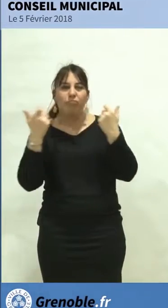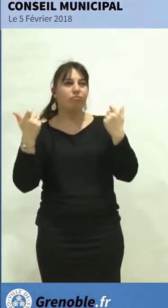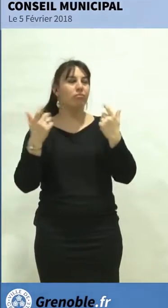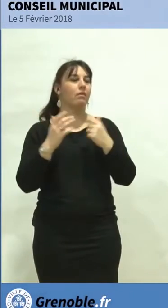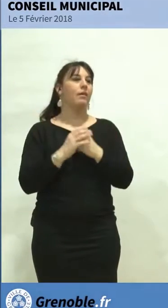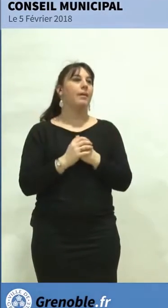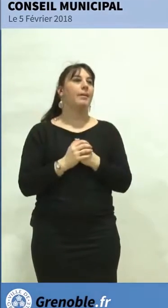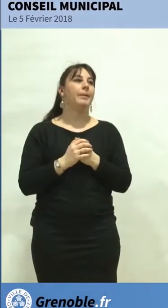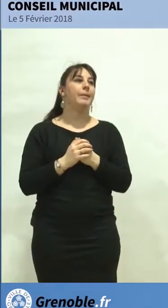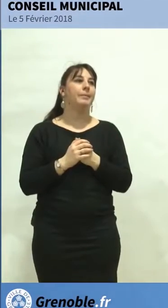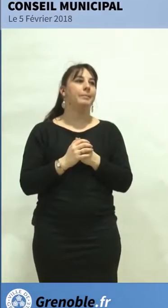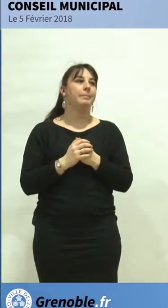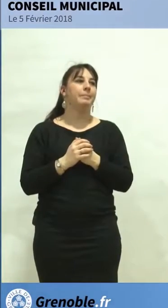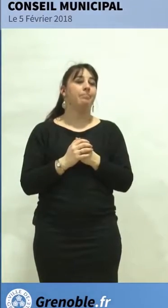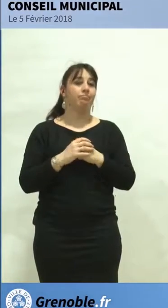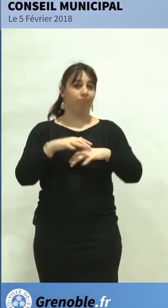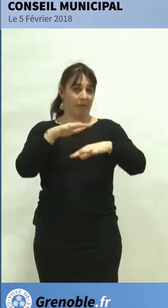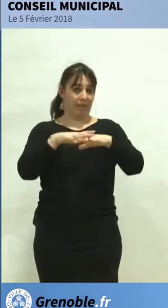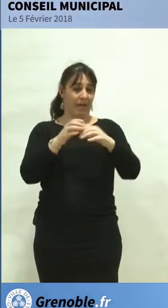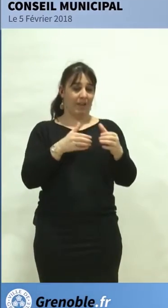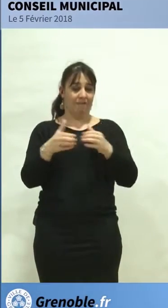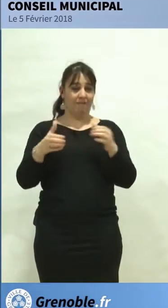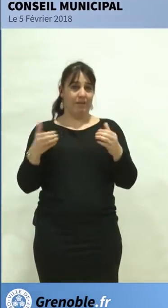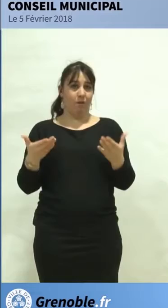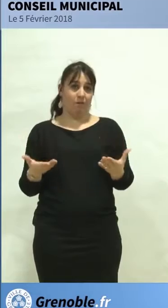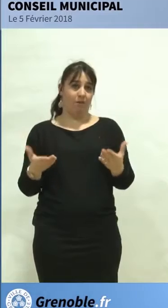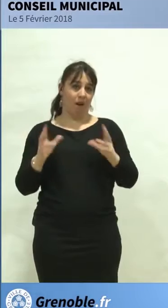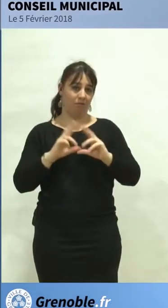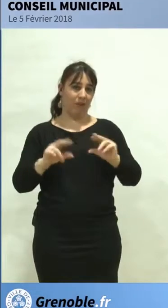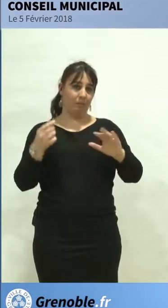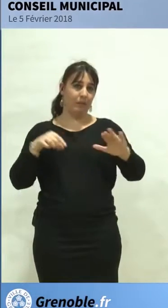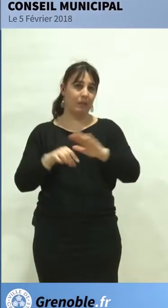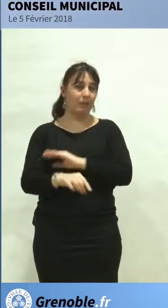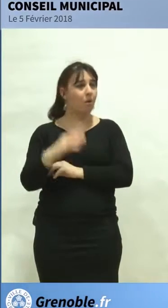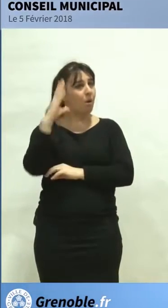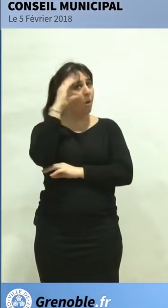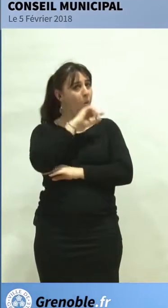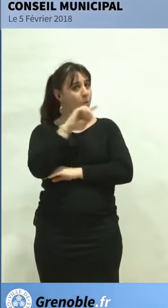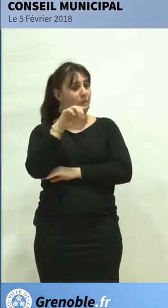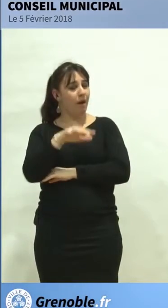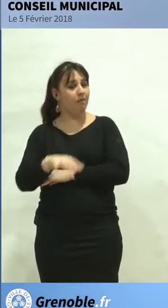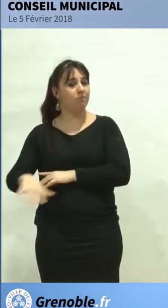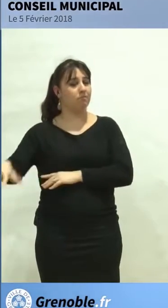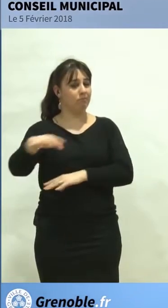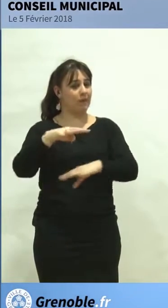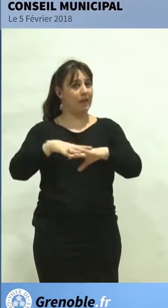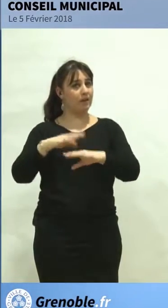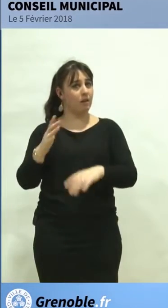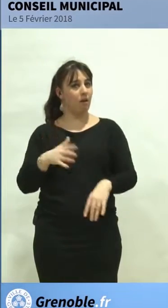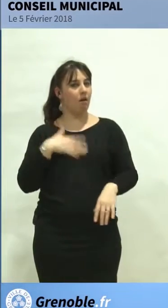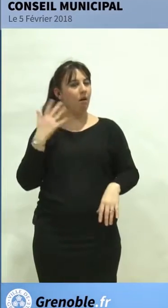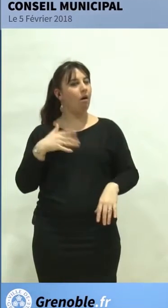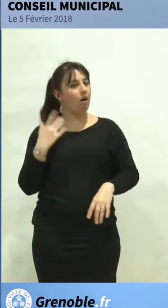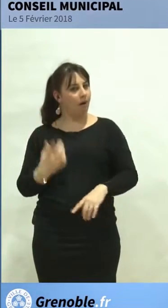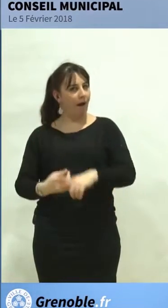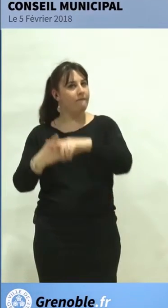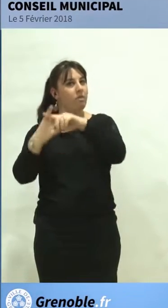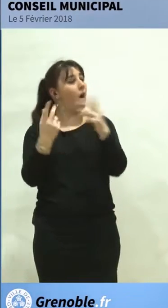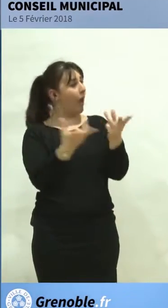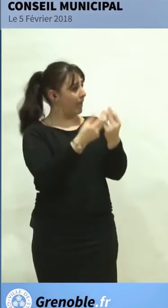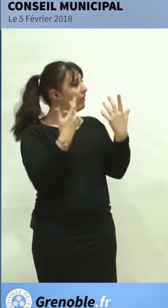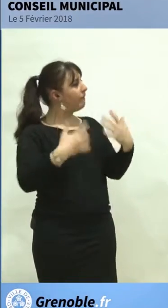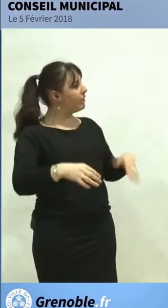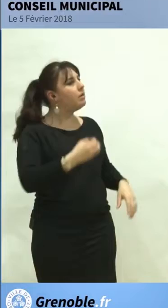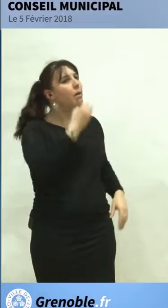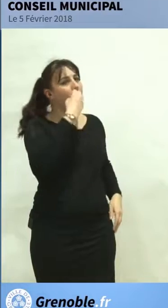Enfin, puisqu'on parle aujourd'hui du quartier de la Villeneuve, rappelons que ce quartier possède des atouts, vous en avez parlé, c'est très bien.